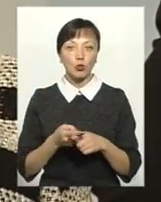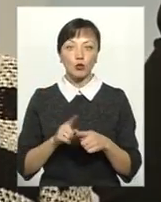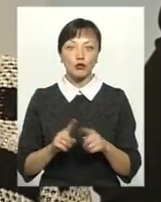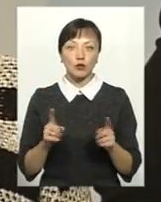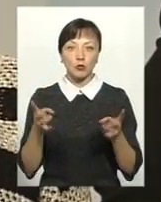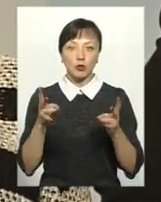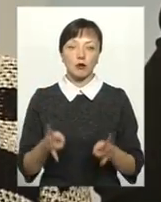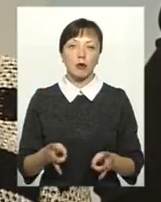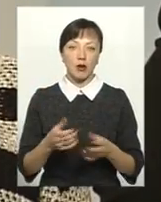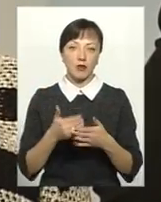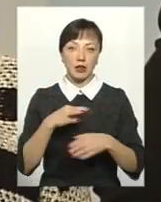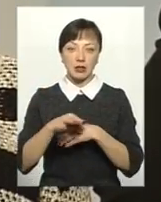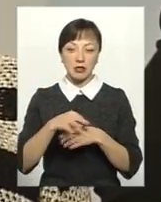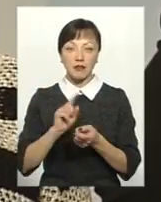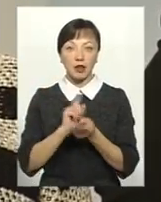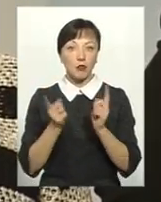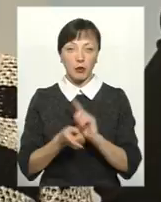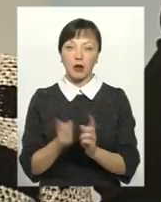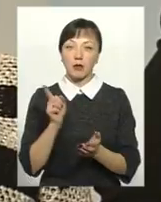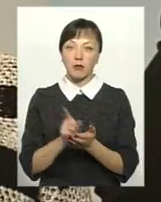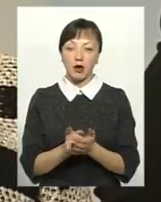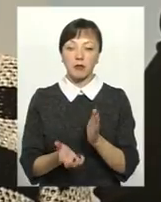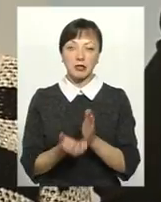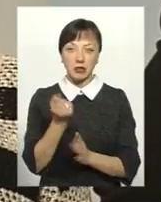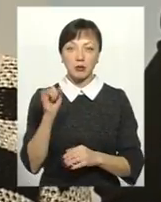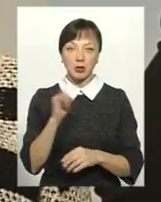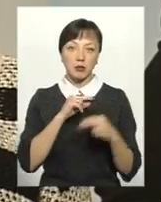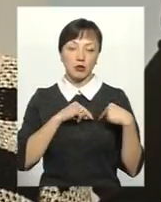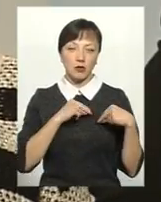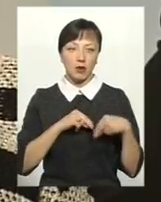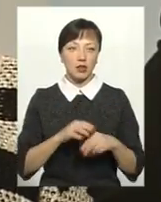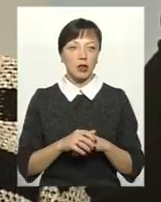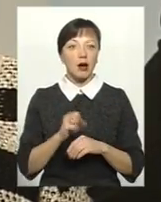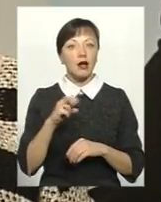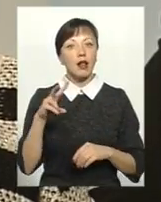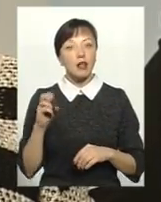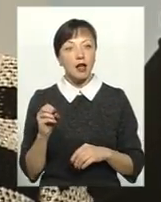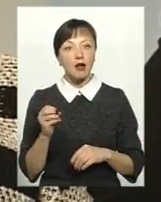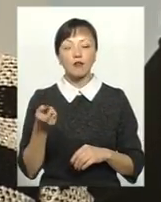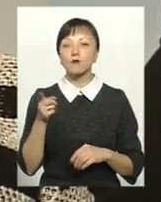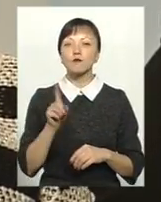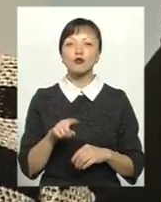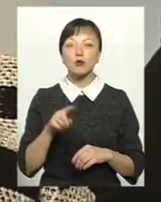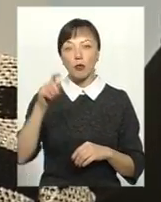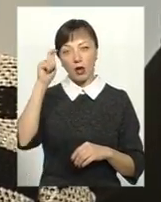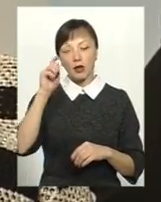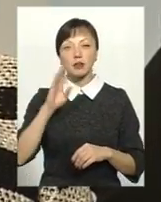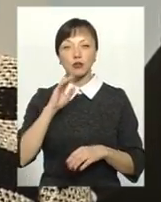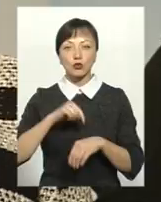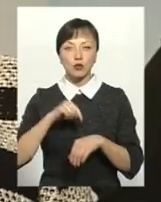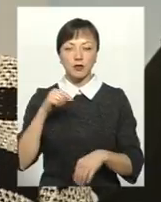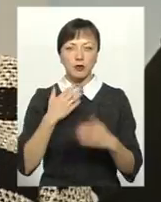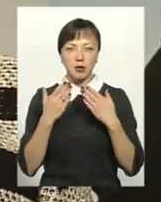вони потерпають від насильства. Навпаки, ми маємо їх і підтримати, і працювати. Але в чому полягає гендерно-чутливий